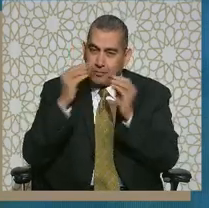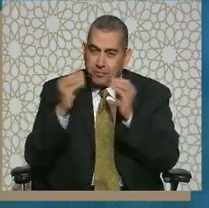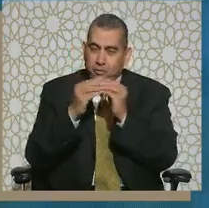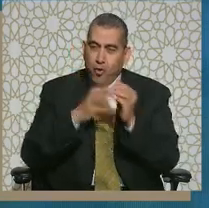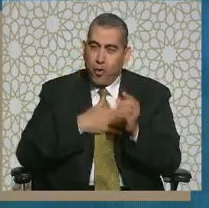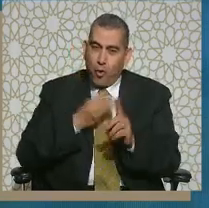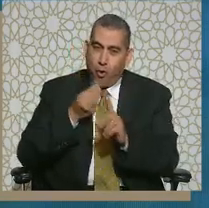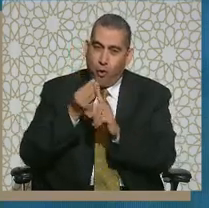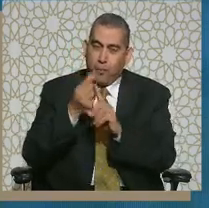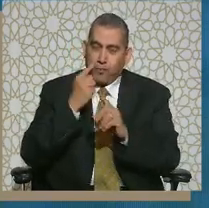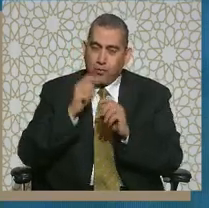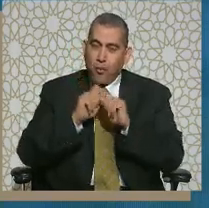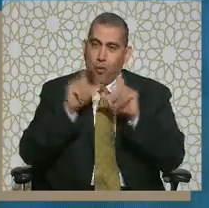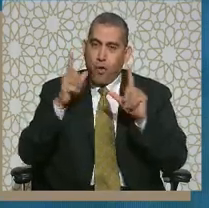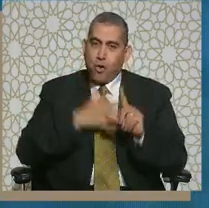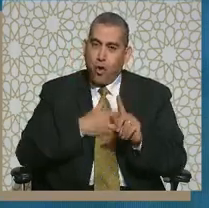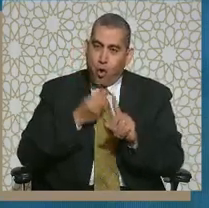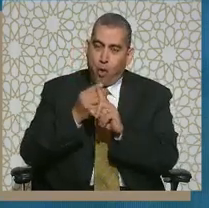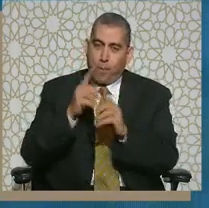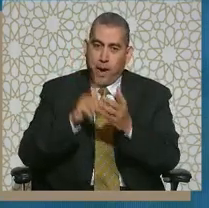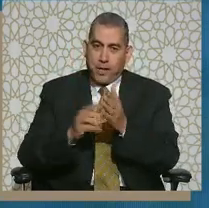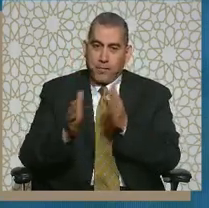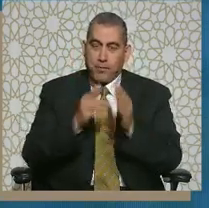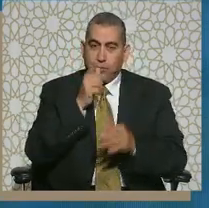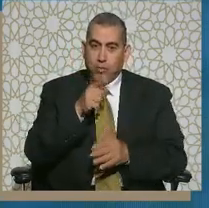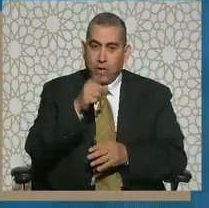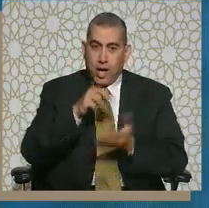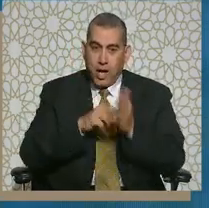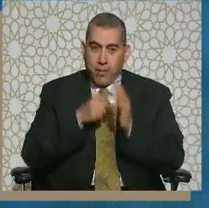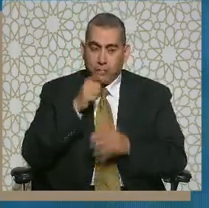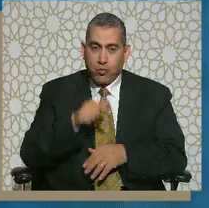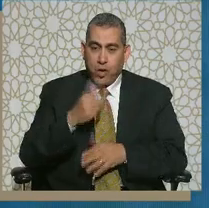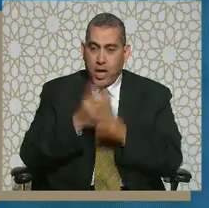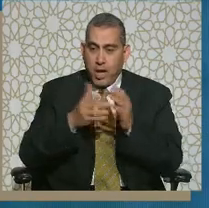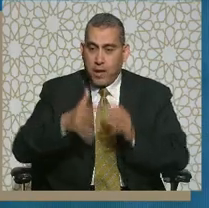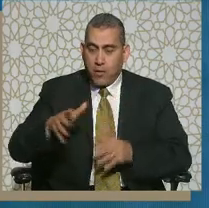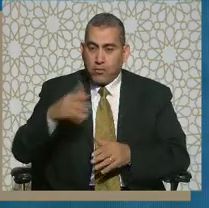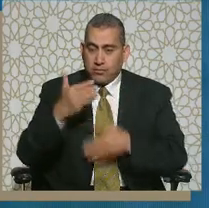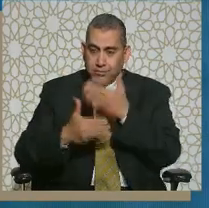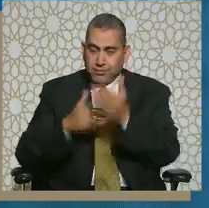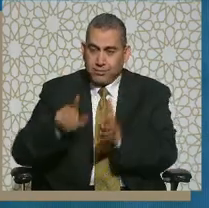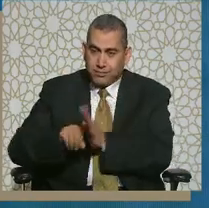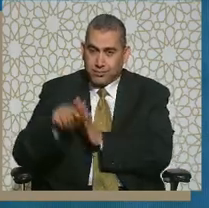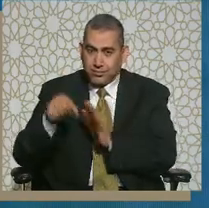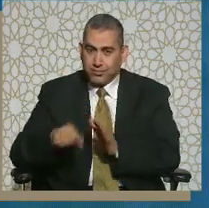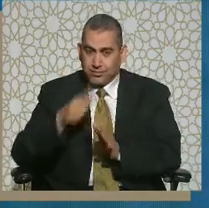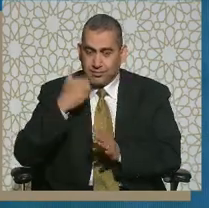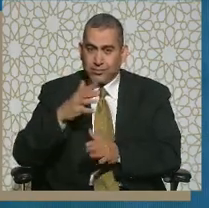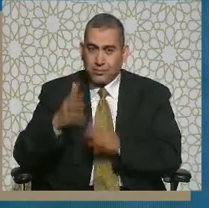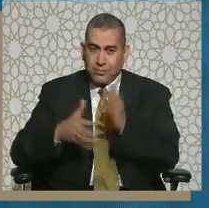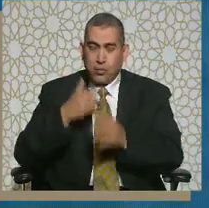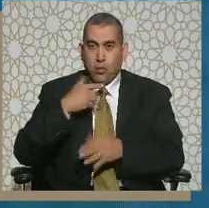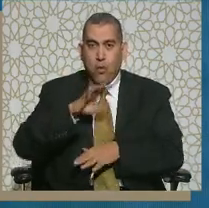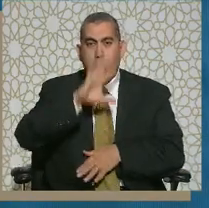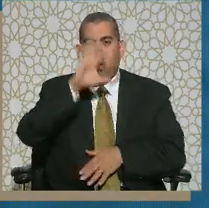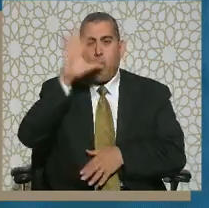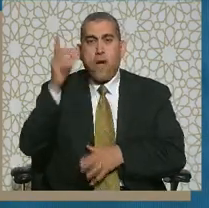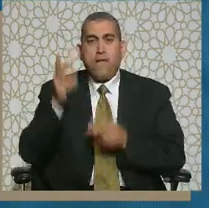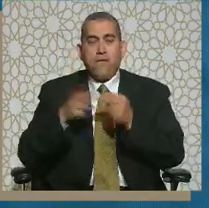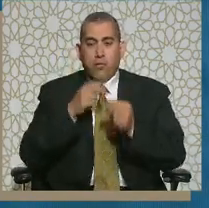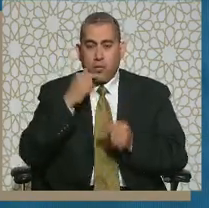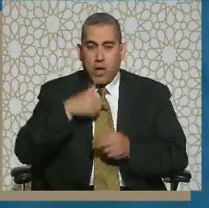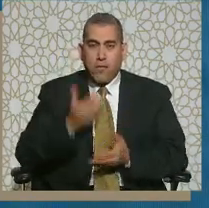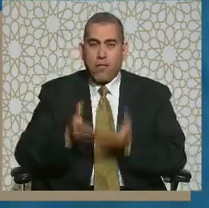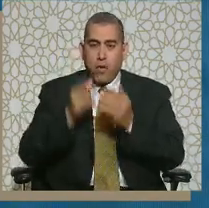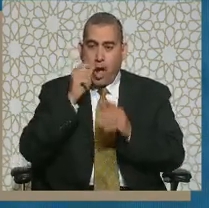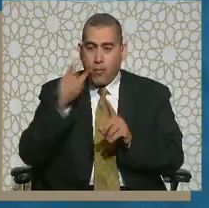واظهار الحب الحقيقي اما مساله ان كمان الاولاد يتطور حالهم كده طبعا ما حدش في الدنيا يرضى ان الاولاد يطولوا